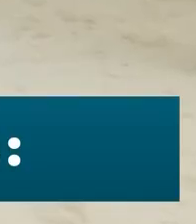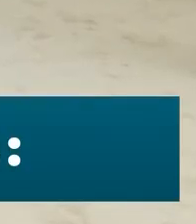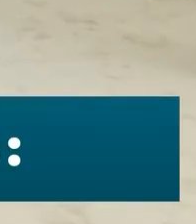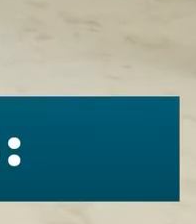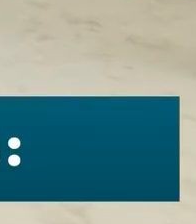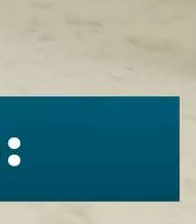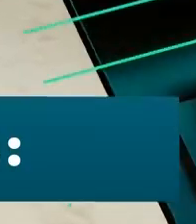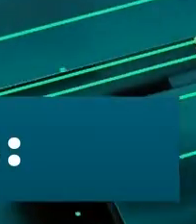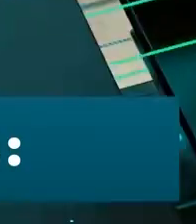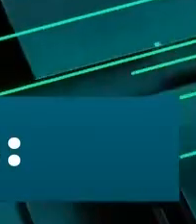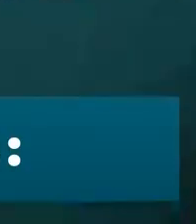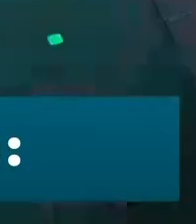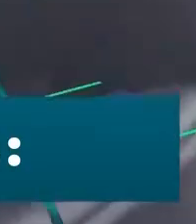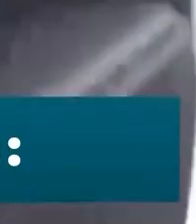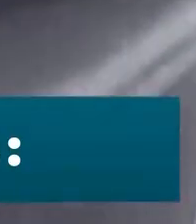марапатталды.